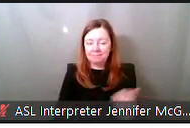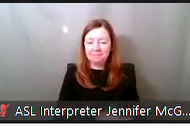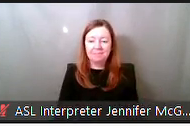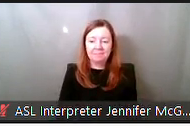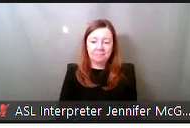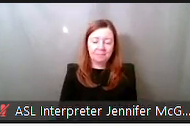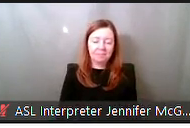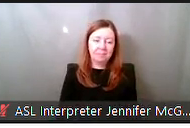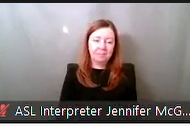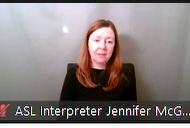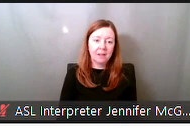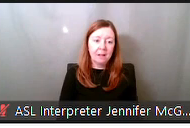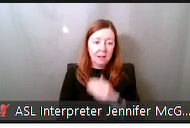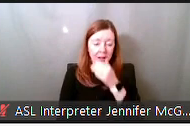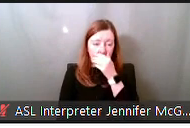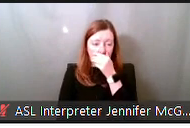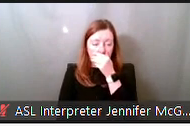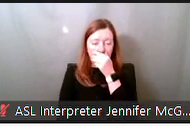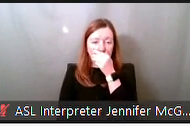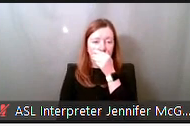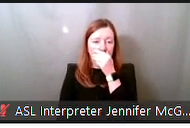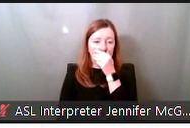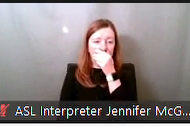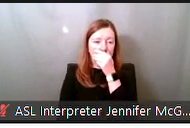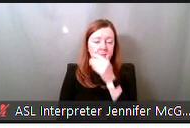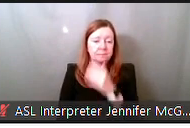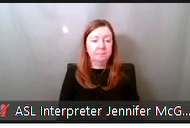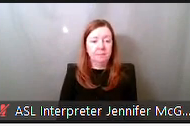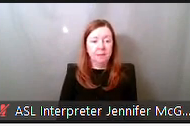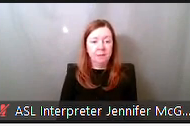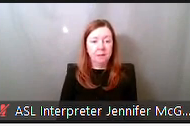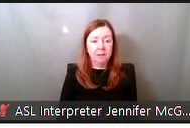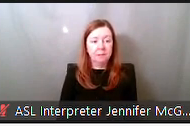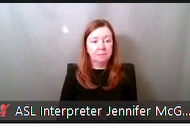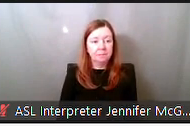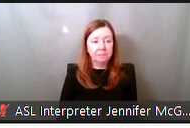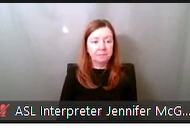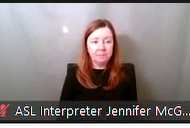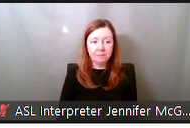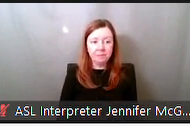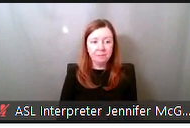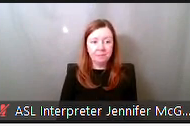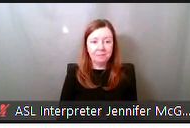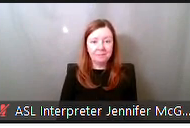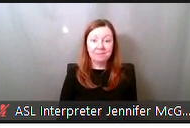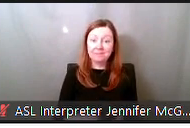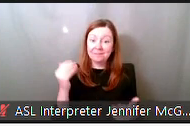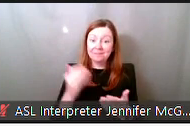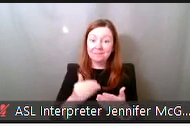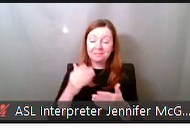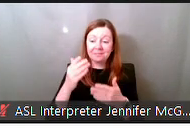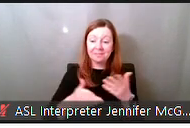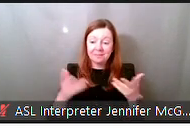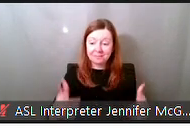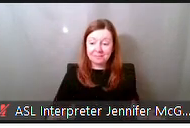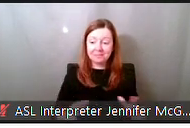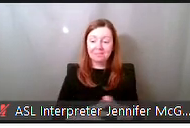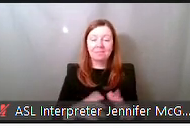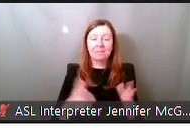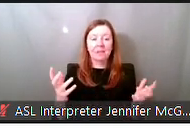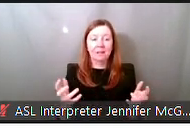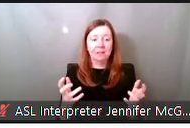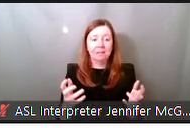容，你们都可以看到关于紧急措施、紧急情况这些。啊，这个是最后的一